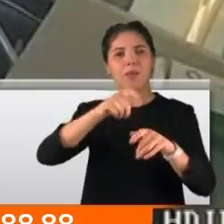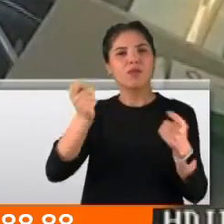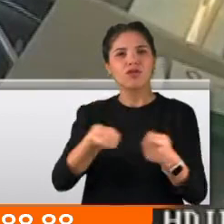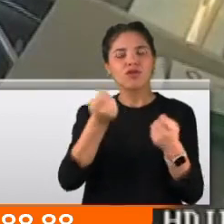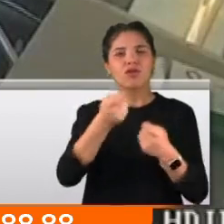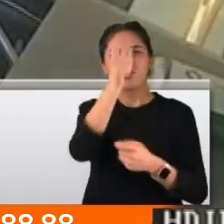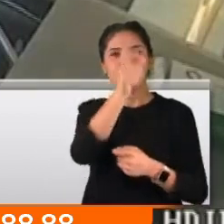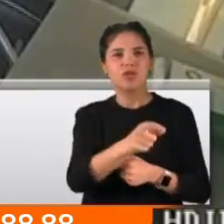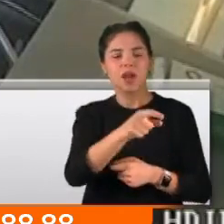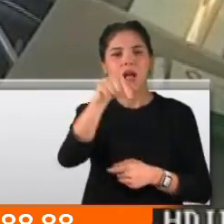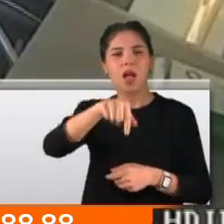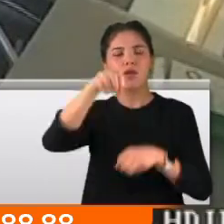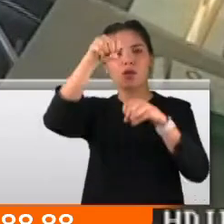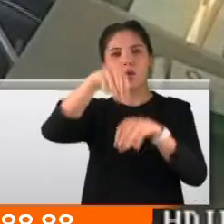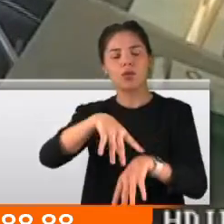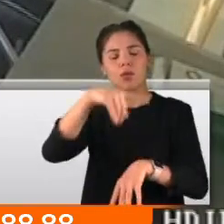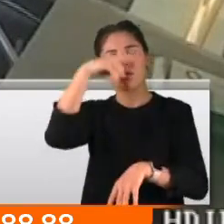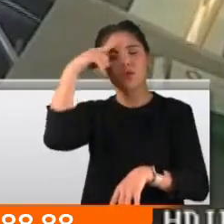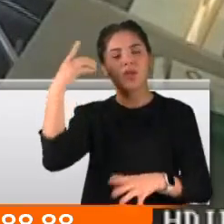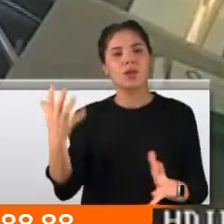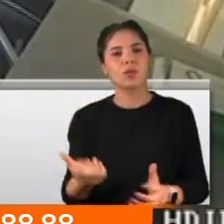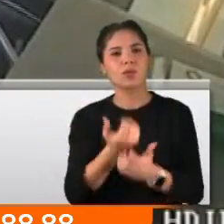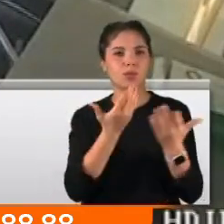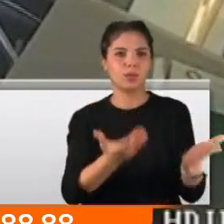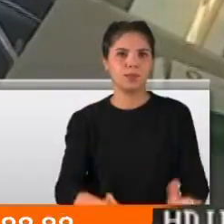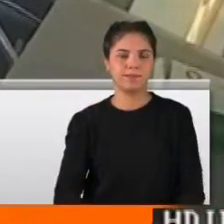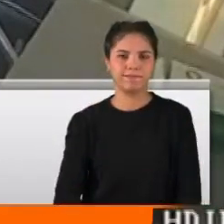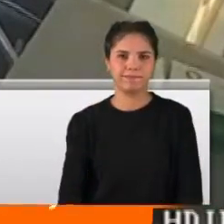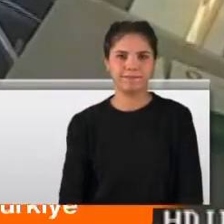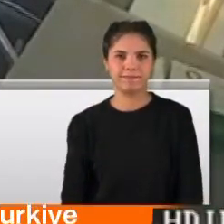çalışan işçi aşağı düştü. Neyse ki yaralanmadı.